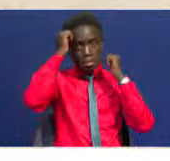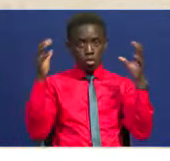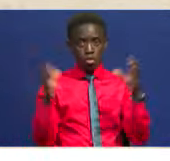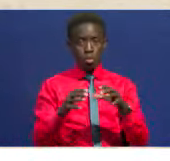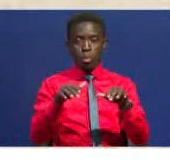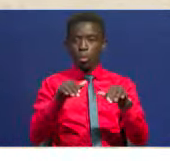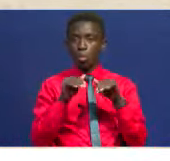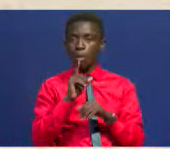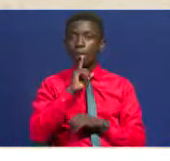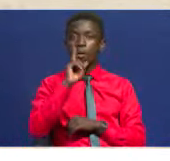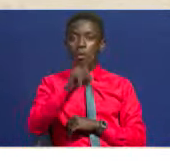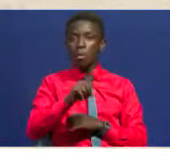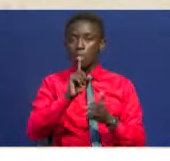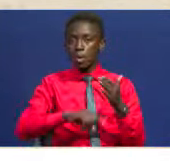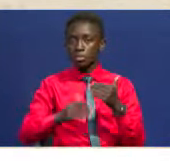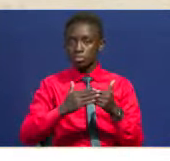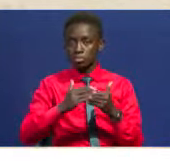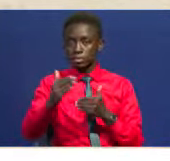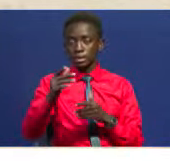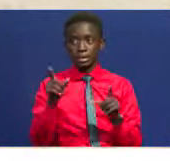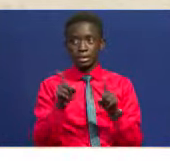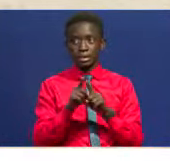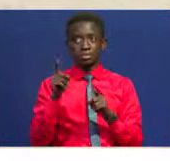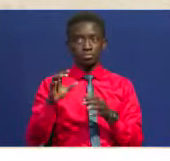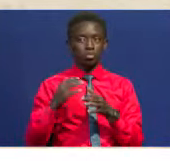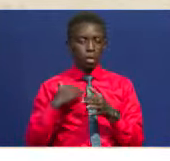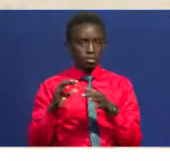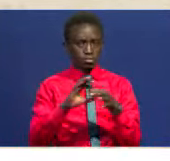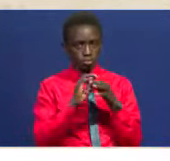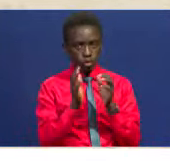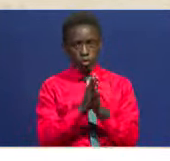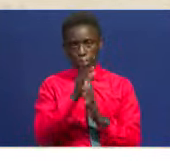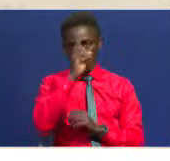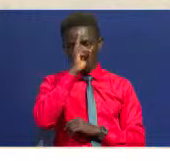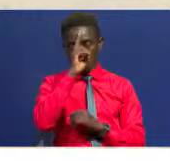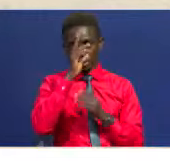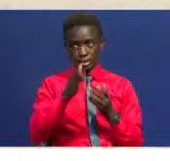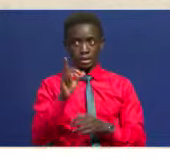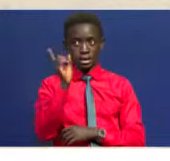zaidi, huku lengo lao likiwa kushirikiana na maafisa wa polisi hapa jijini